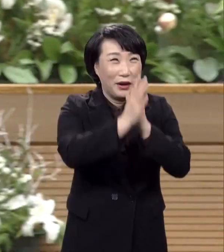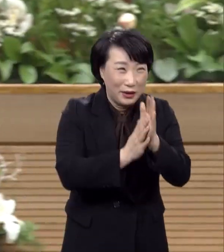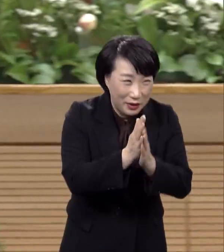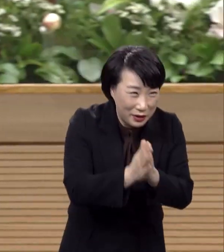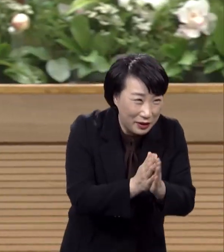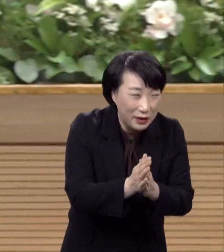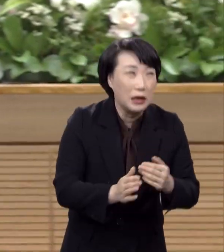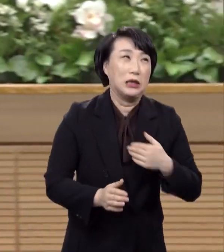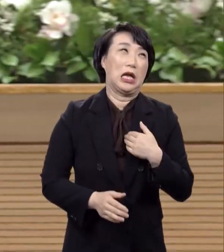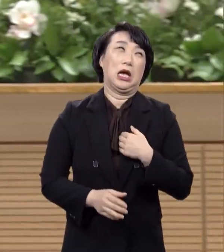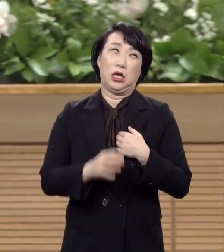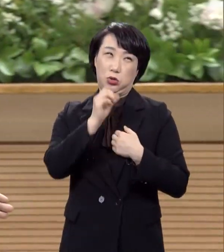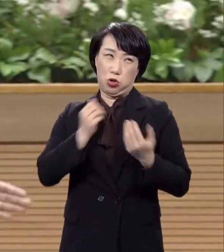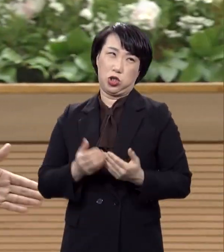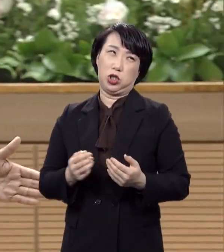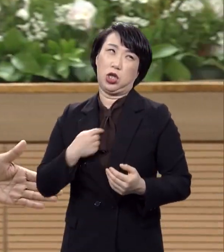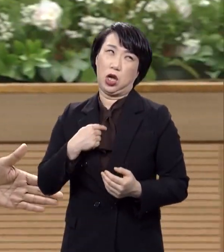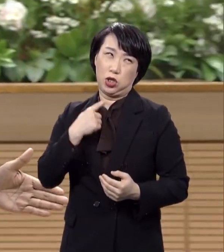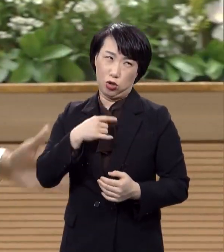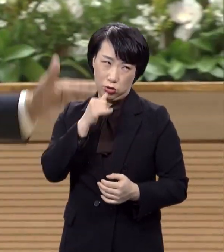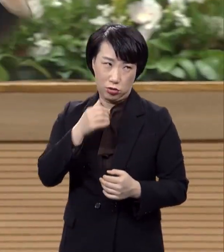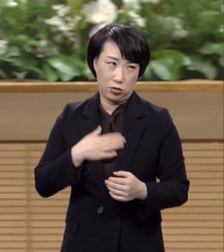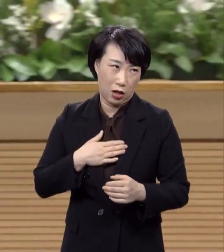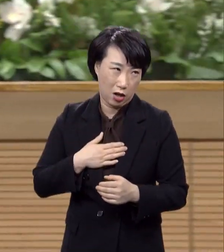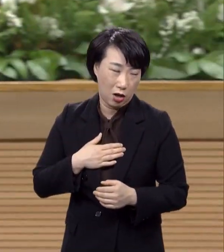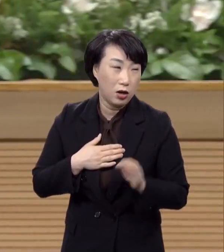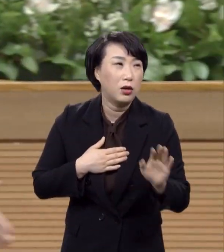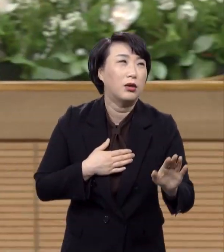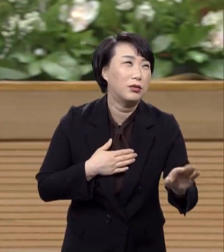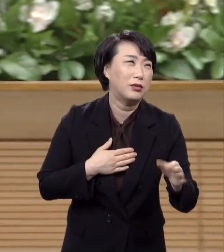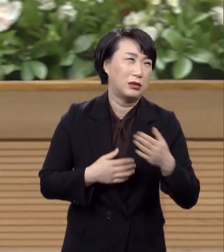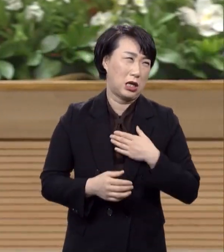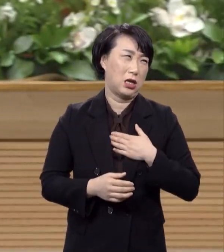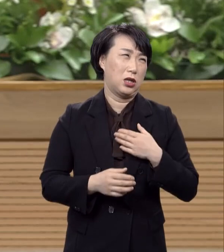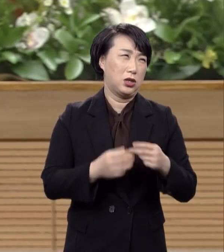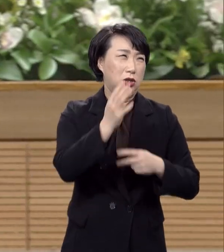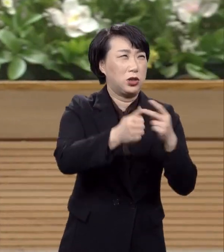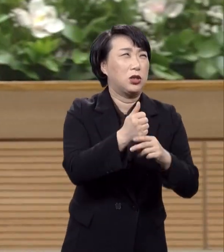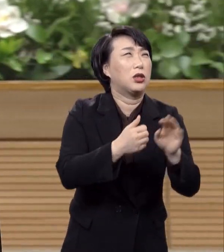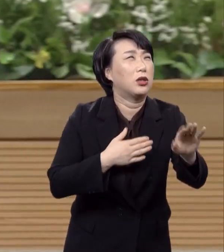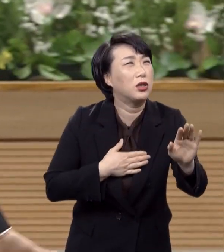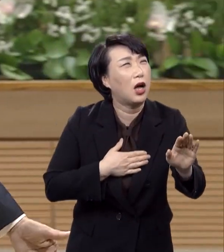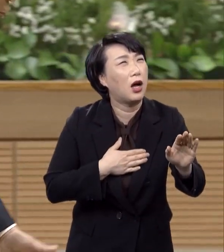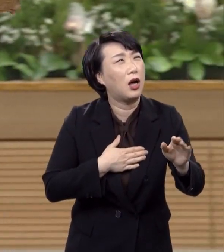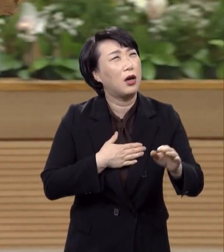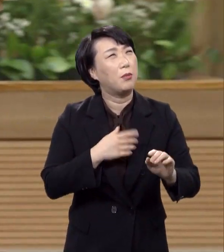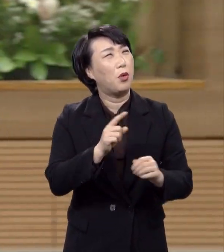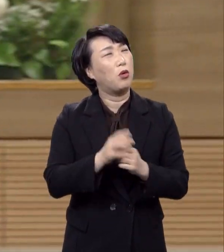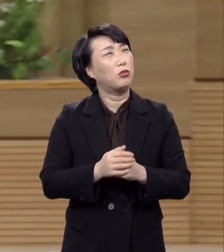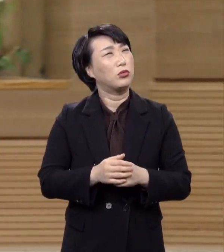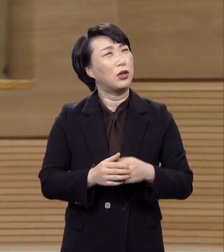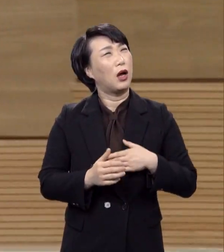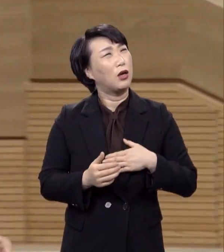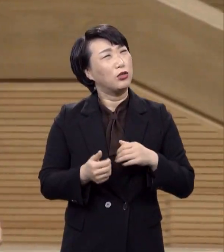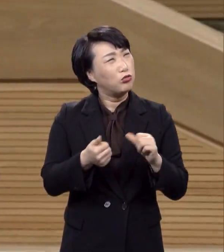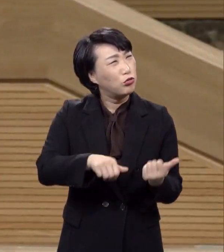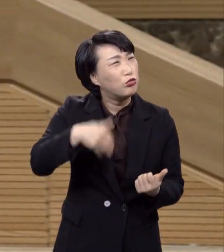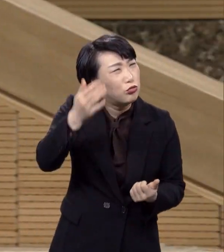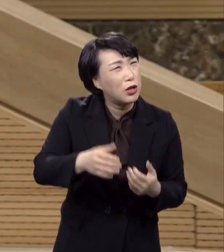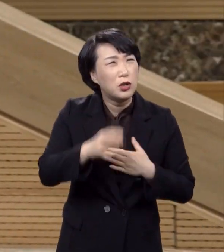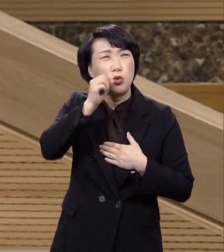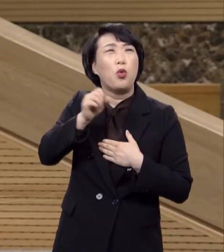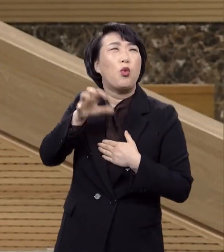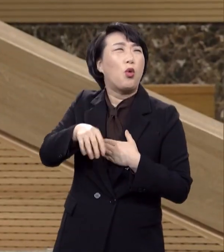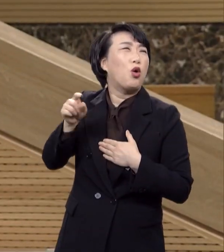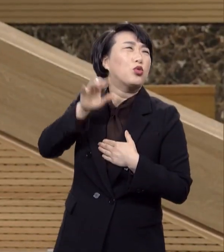내가 이렇게 선덕을 베풀었으니 신이 있다면 나에게 그래도 죽은 다음에